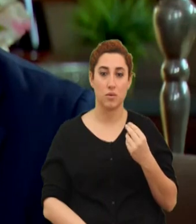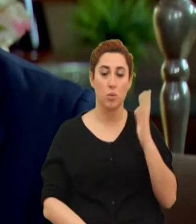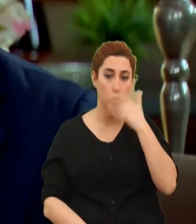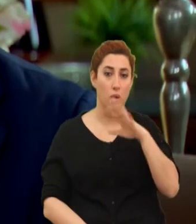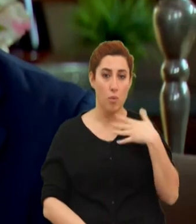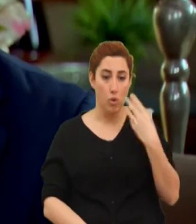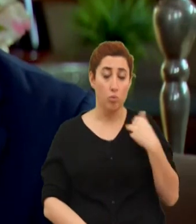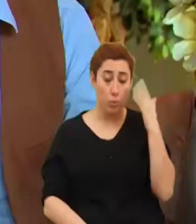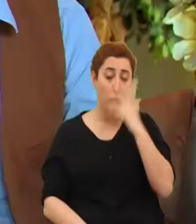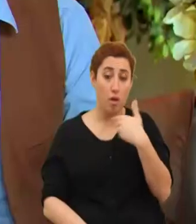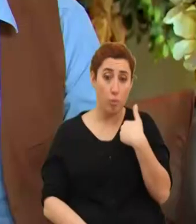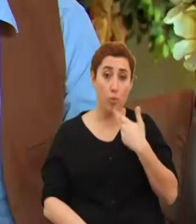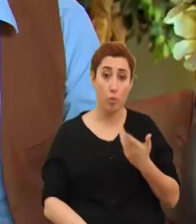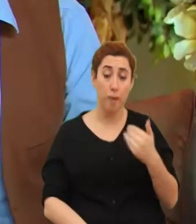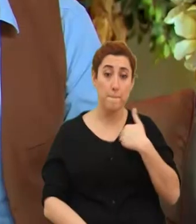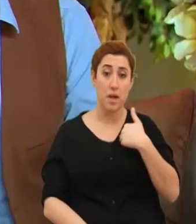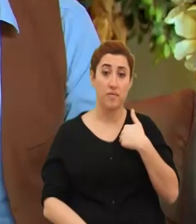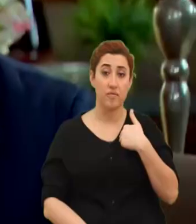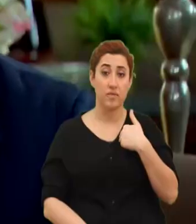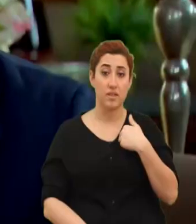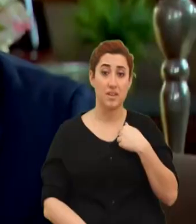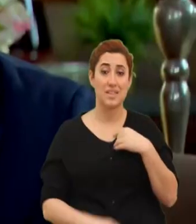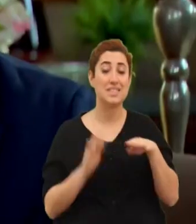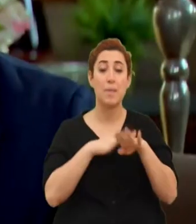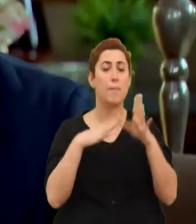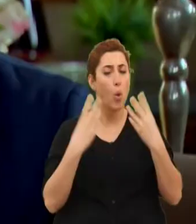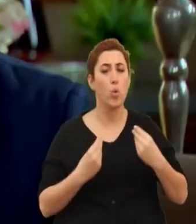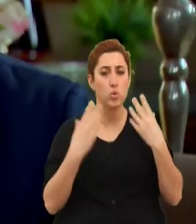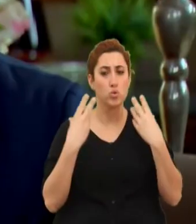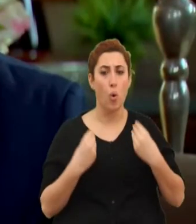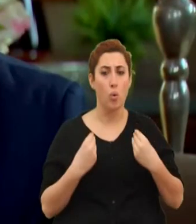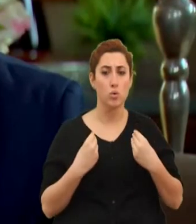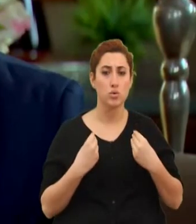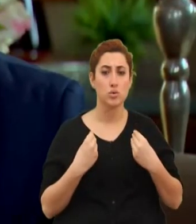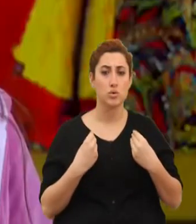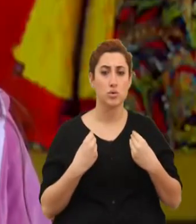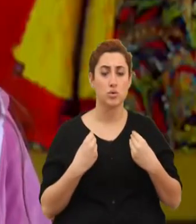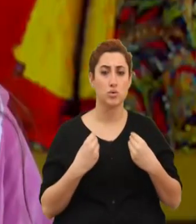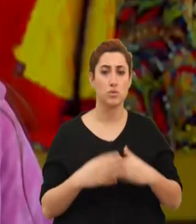Utanmaz olur muyum? Tabii ki utanıyorum ya. Ben sebebi ne olursa olsun.